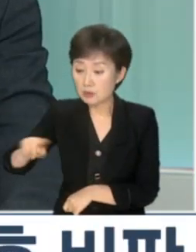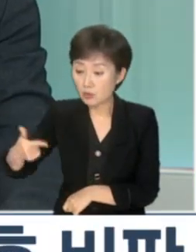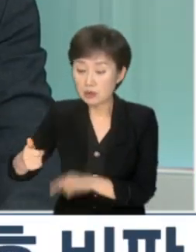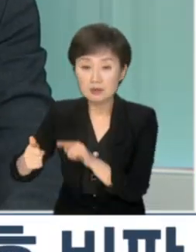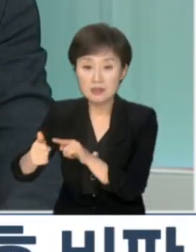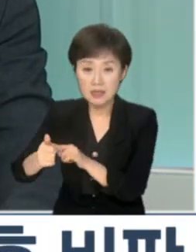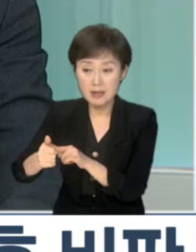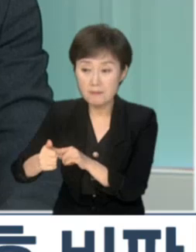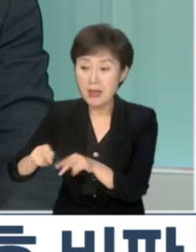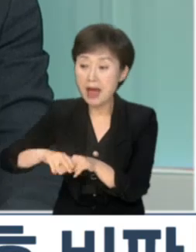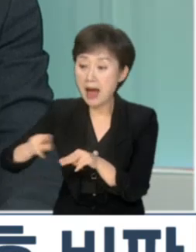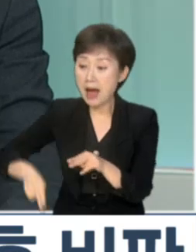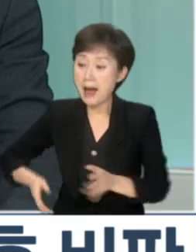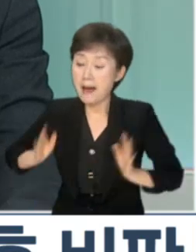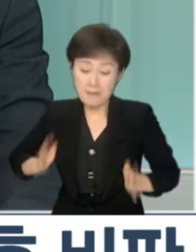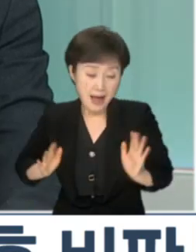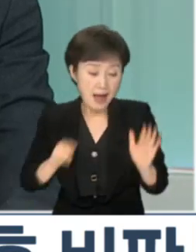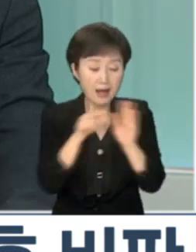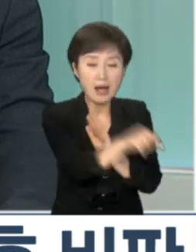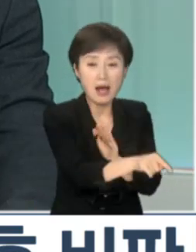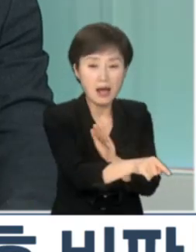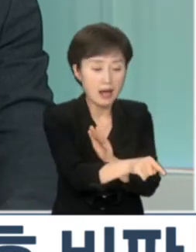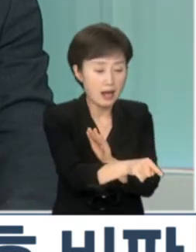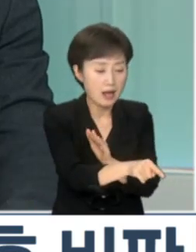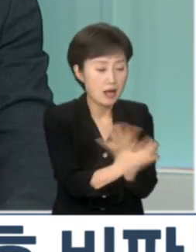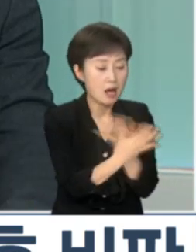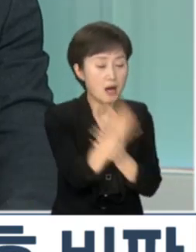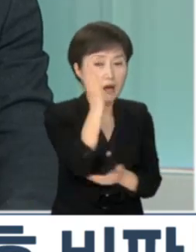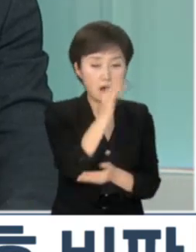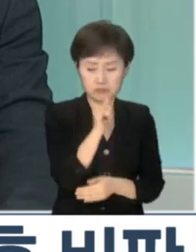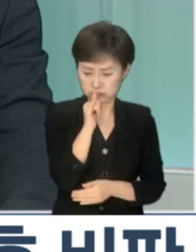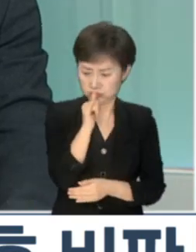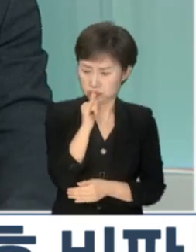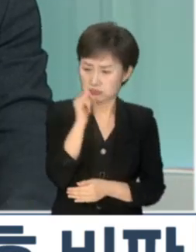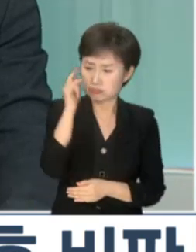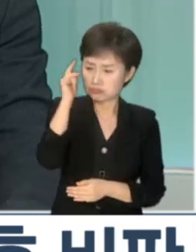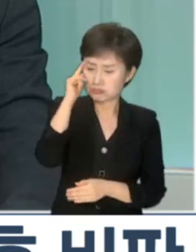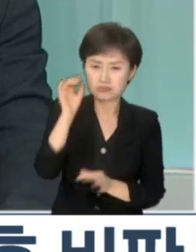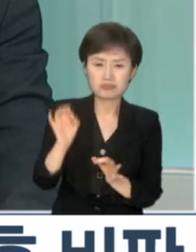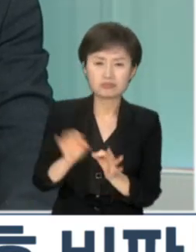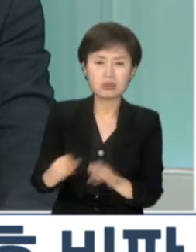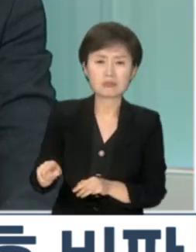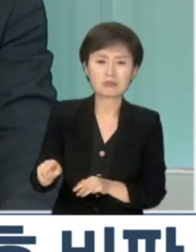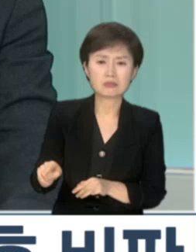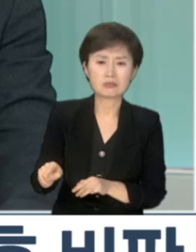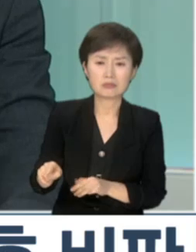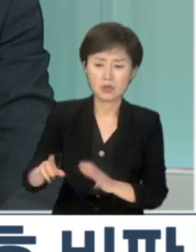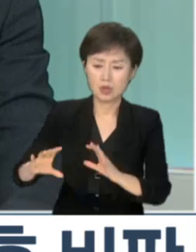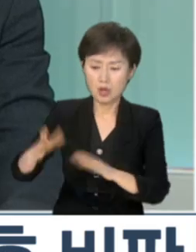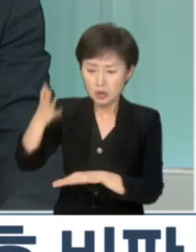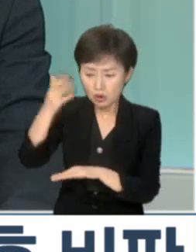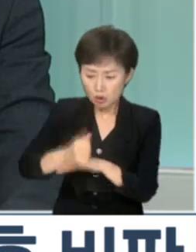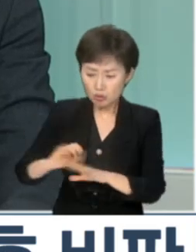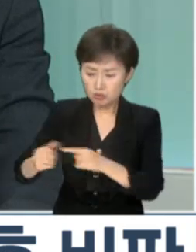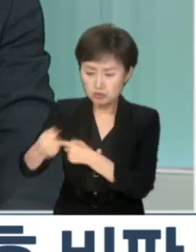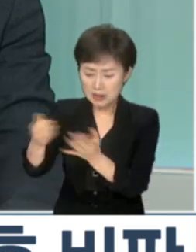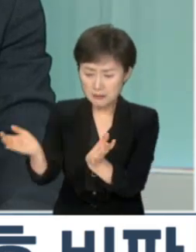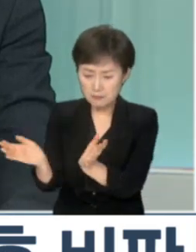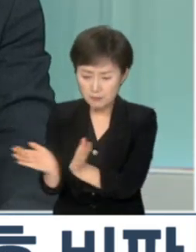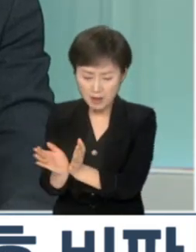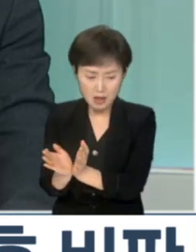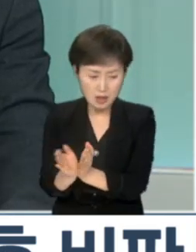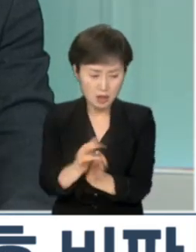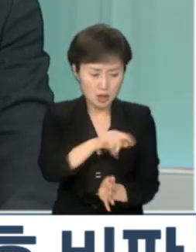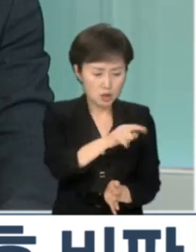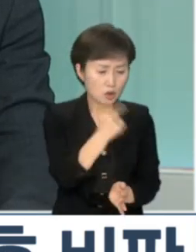먼저 달려간 곳이 그 구금 목사가 주도하는 그 대회에 갔다는 것 자체가, 그러면 국민의힘이랑 그 힘으로 해서 출마도 지금